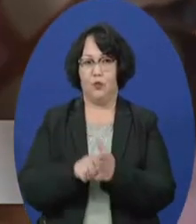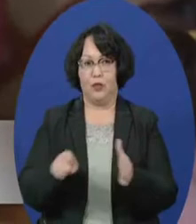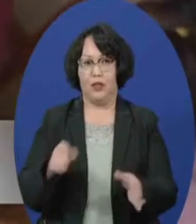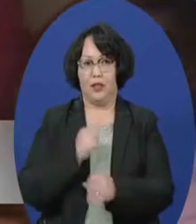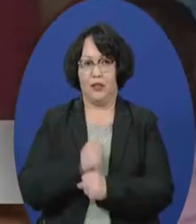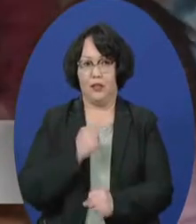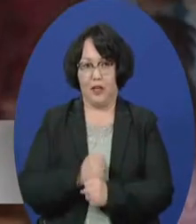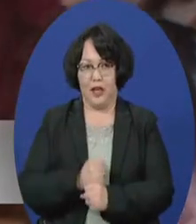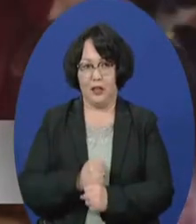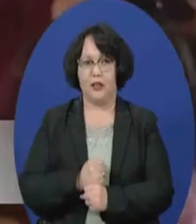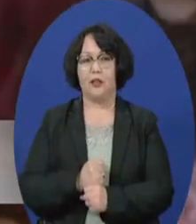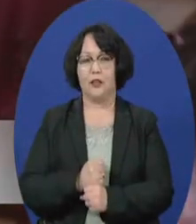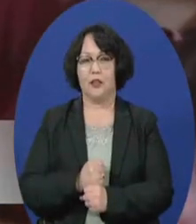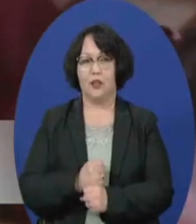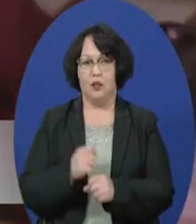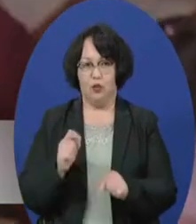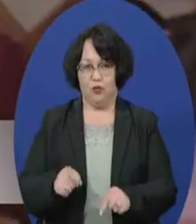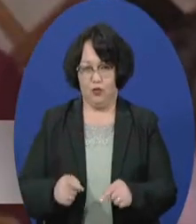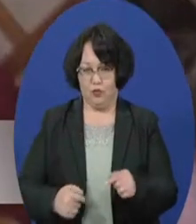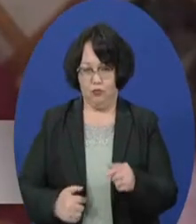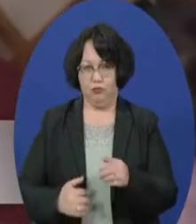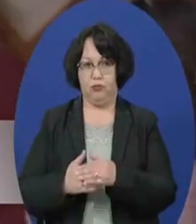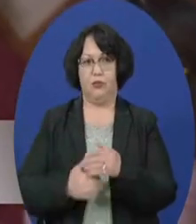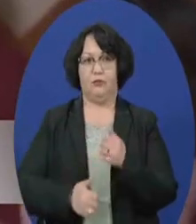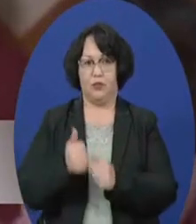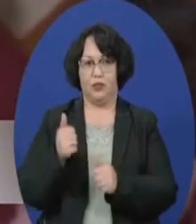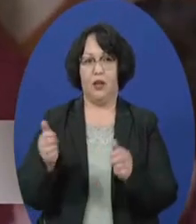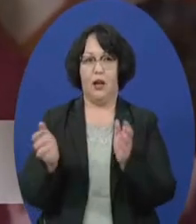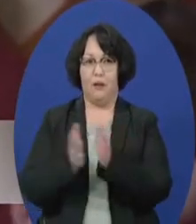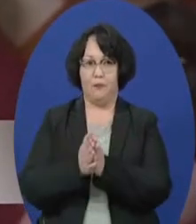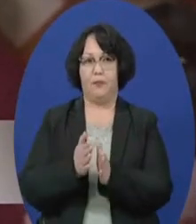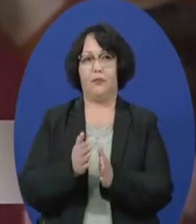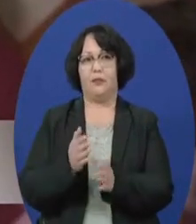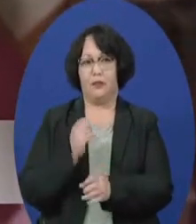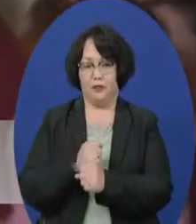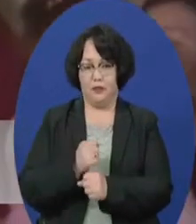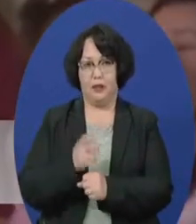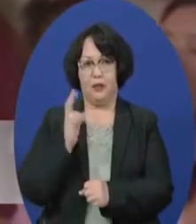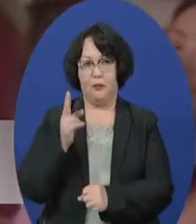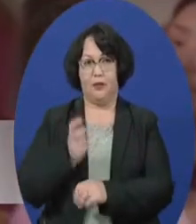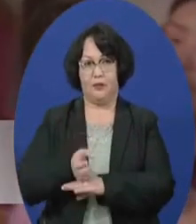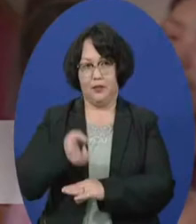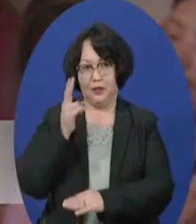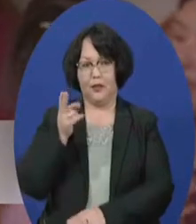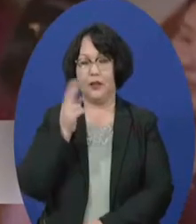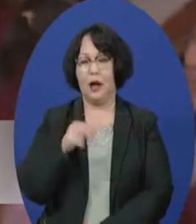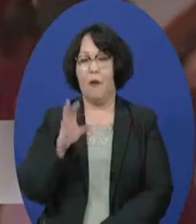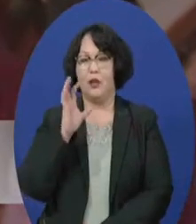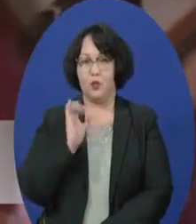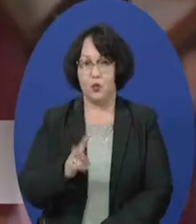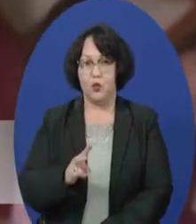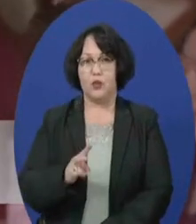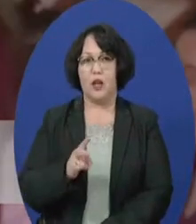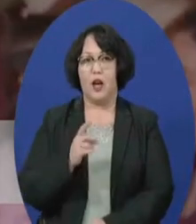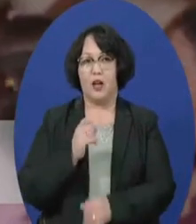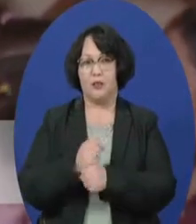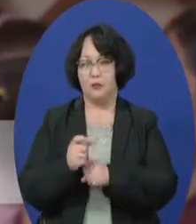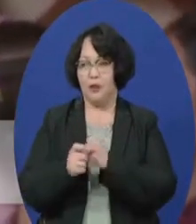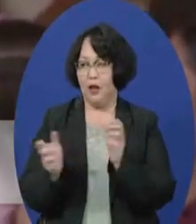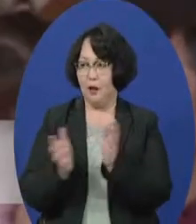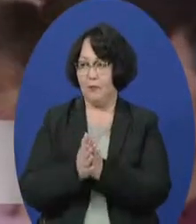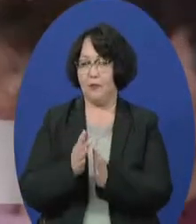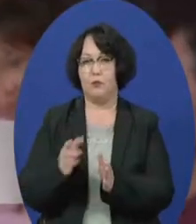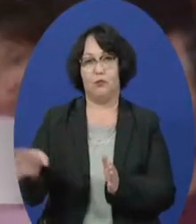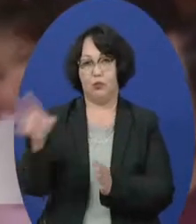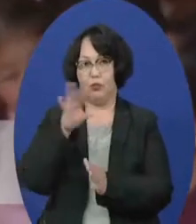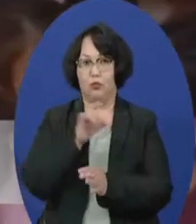ажиллаад өдөө зэрэгтэй энэ төрсэн хамт олон болон компани хадгалал даваасрын хэвчл мэрэгч хамт олон